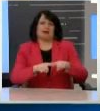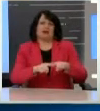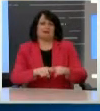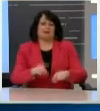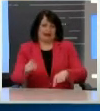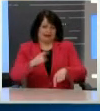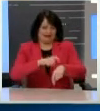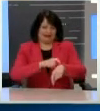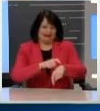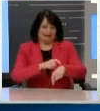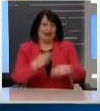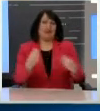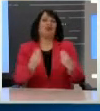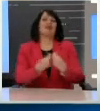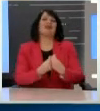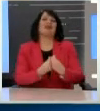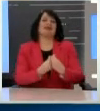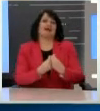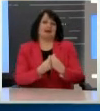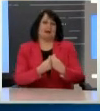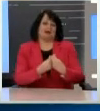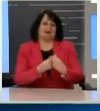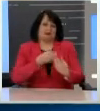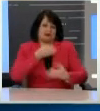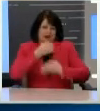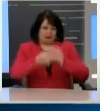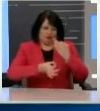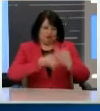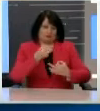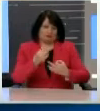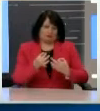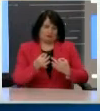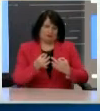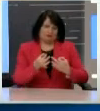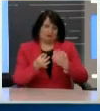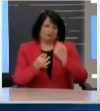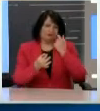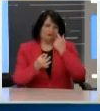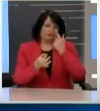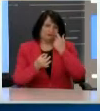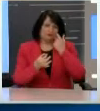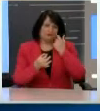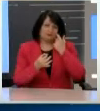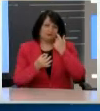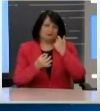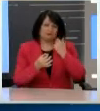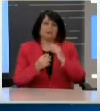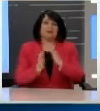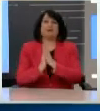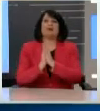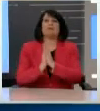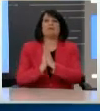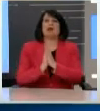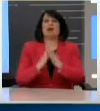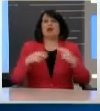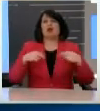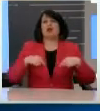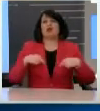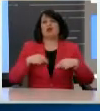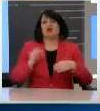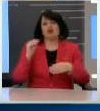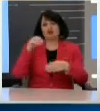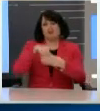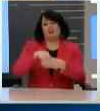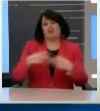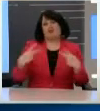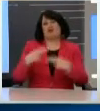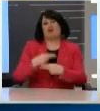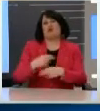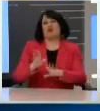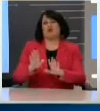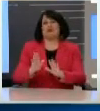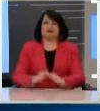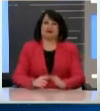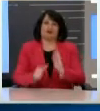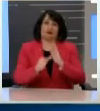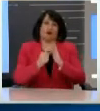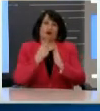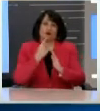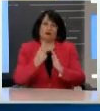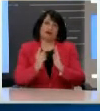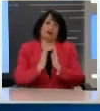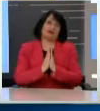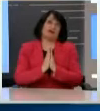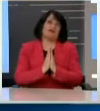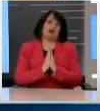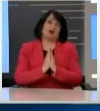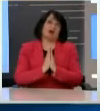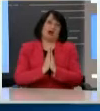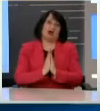παρόντος να σημειώσω... Κύριε Κουίκ, θα σας παρακαλούσα να μην παρεβαίνετε. Παρακαλώ πολύ, ησυχία. Και να μην προκαλείτε